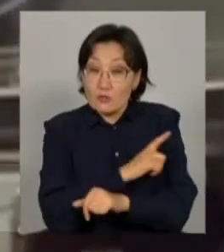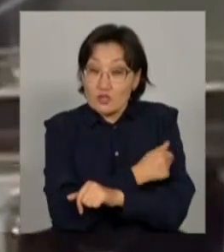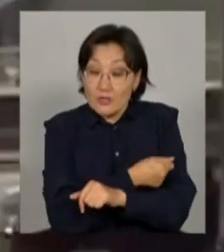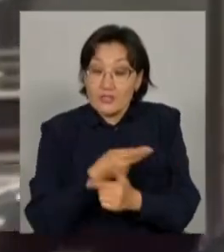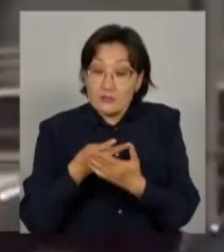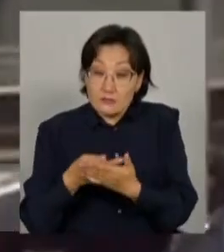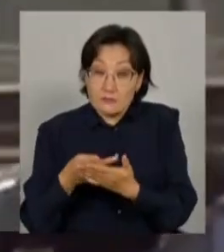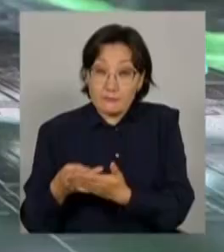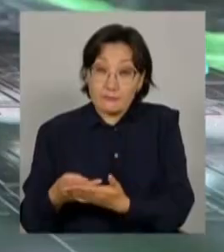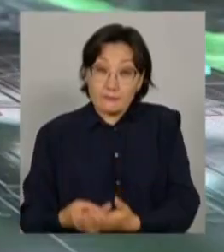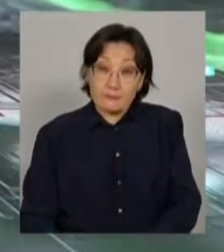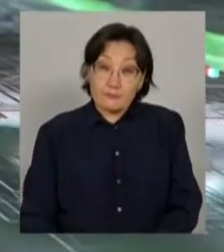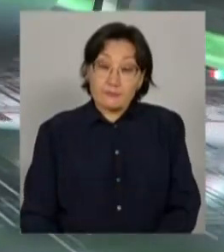больнице.